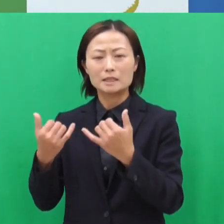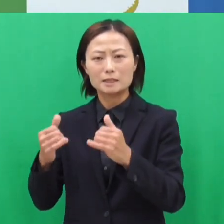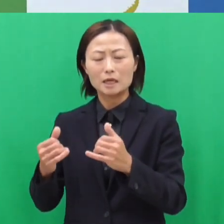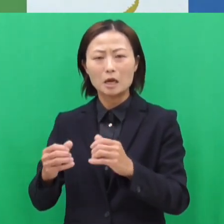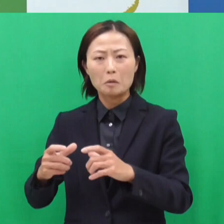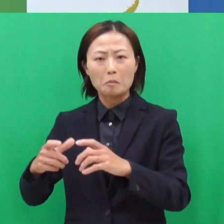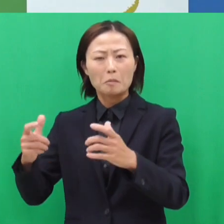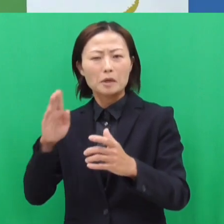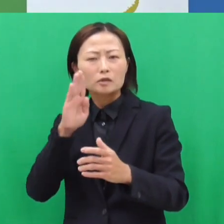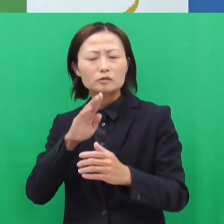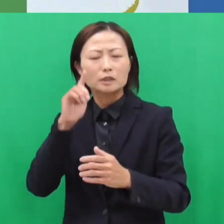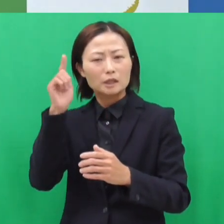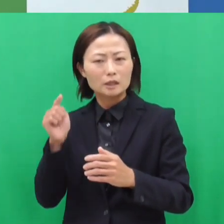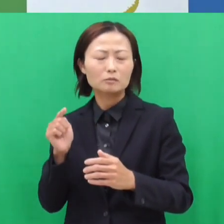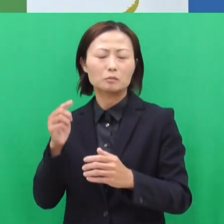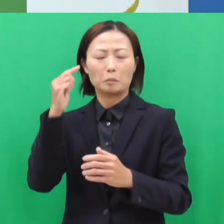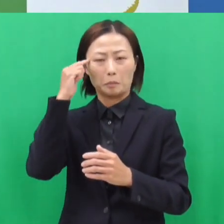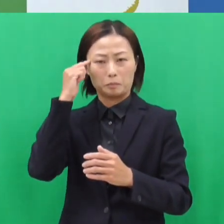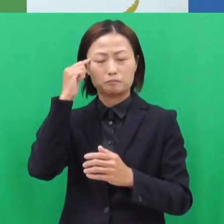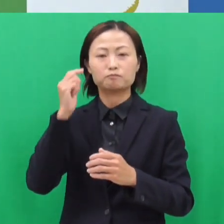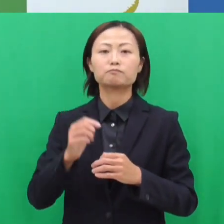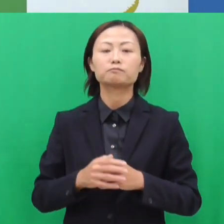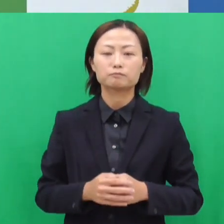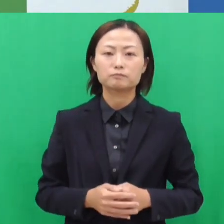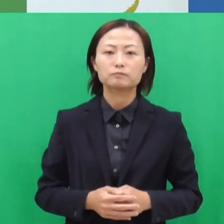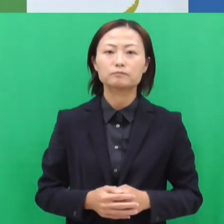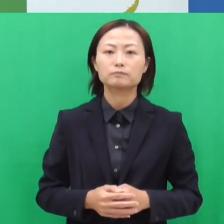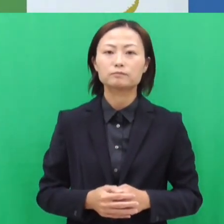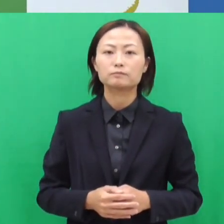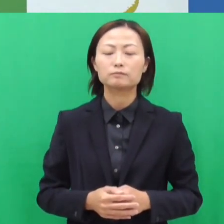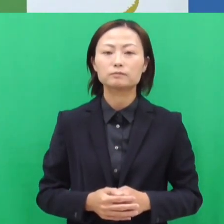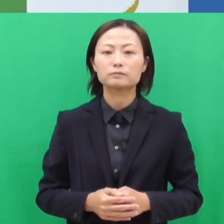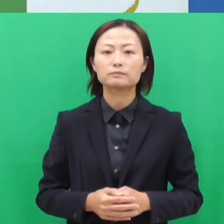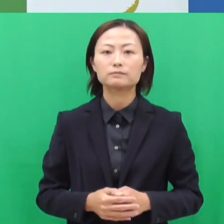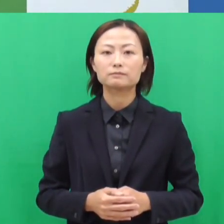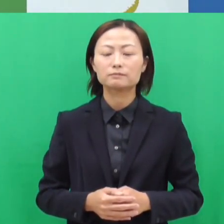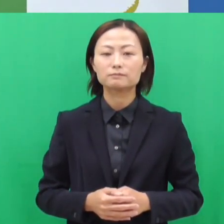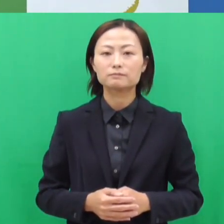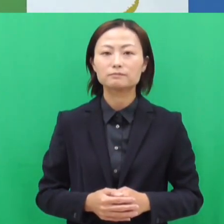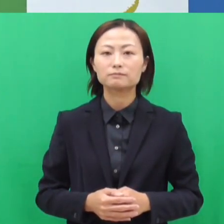な要因が加算したのではないかなというふうに思っております